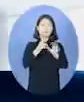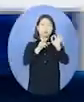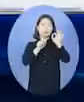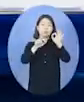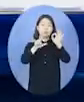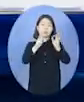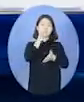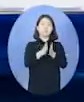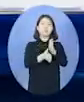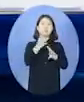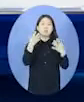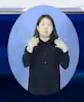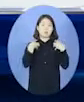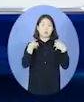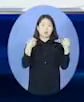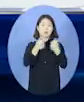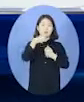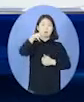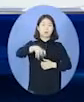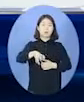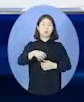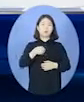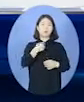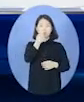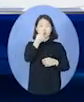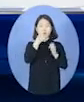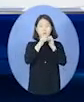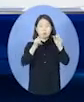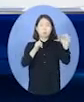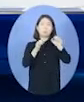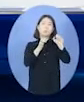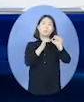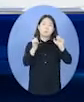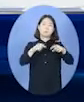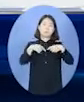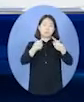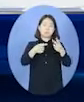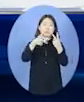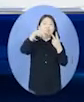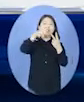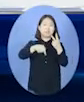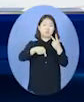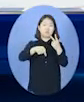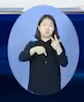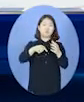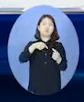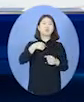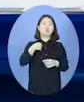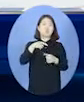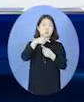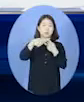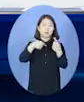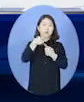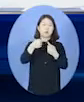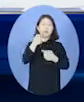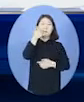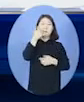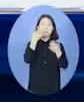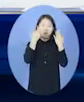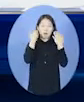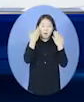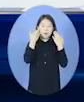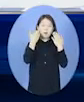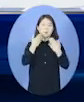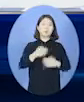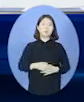천안시는 지난 15일 시청대회의실에서 50여 명의 교육생이 참가한 가운데 2주차 어머니 학교를 열고 다양한 교육